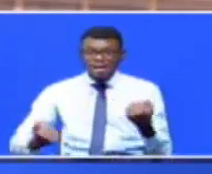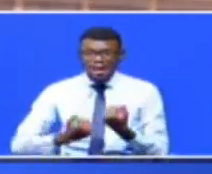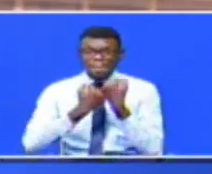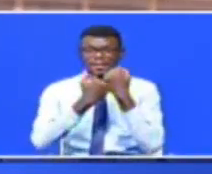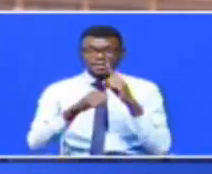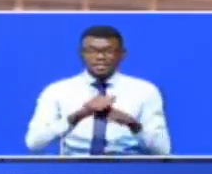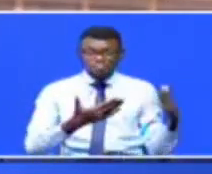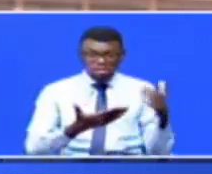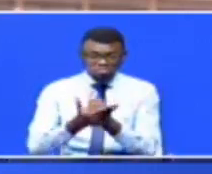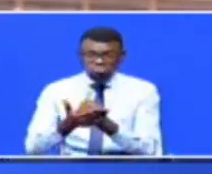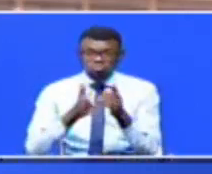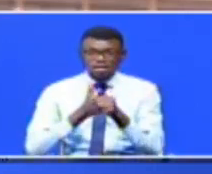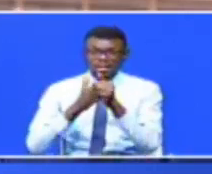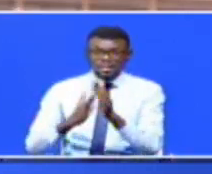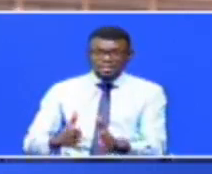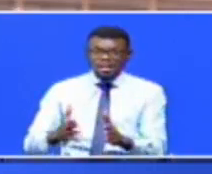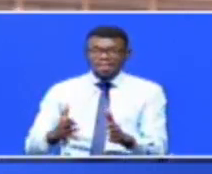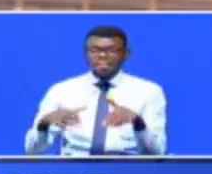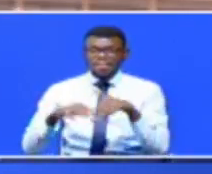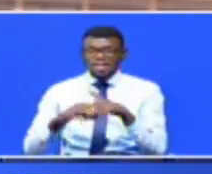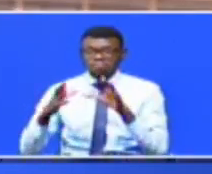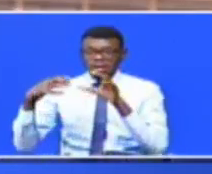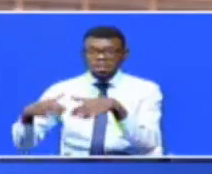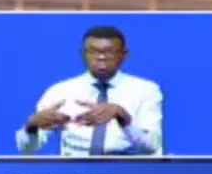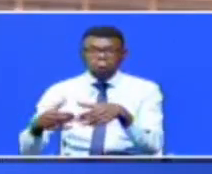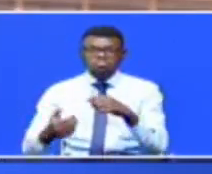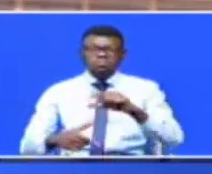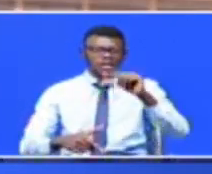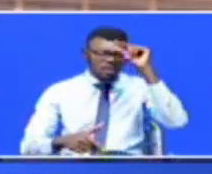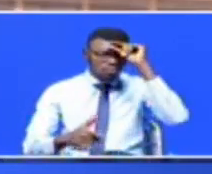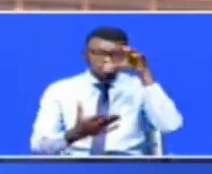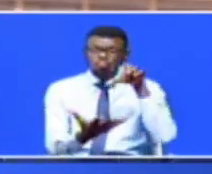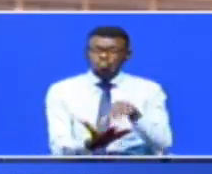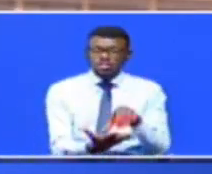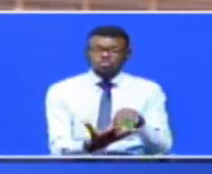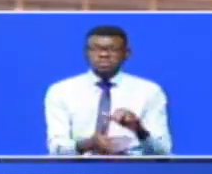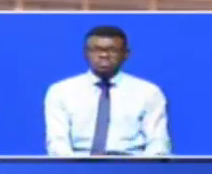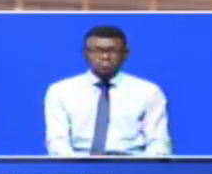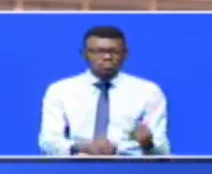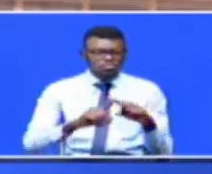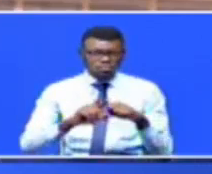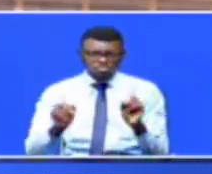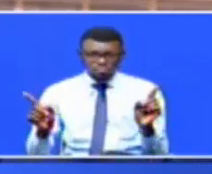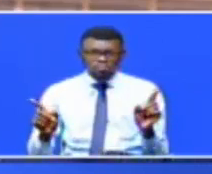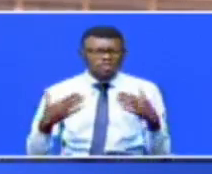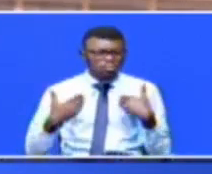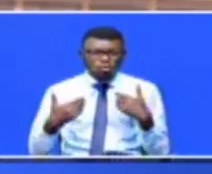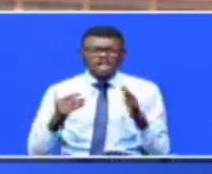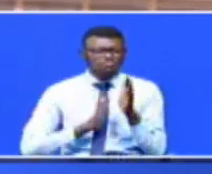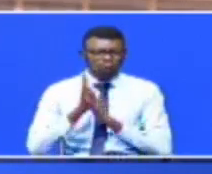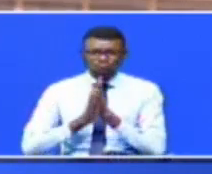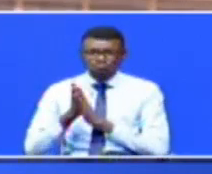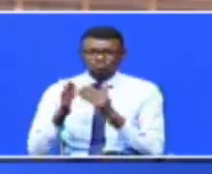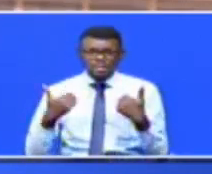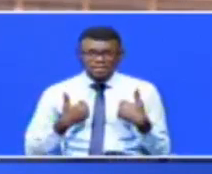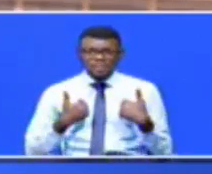wa viongozi wakuu wa hizi parastatals na government positions. Na lakini unapata interest ni nyingi. Kwa maana hata